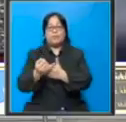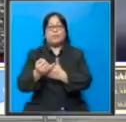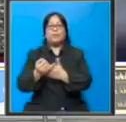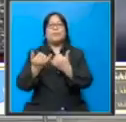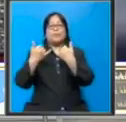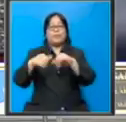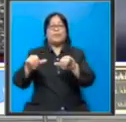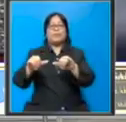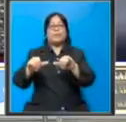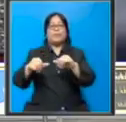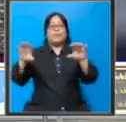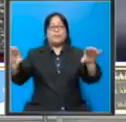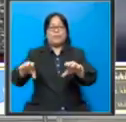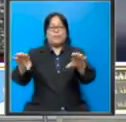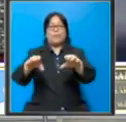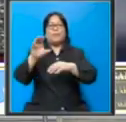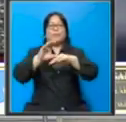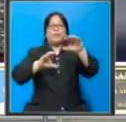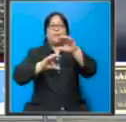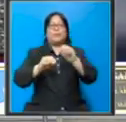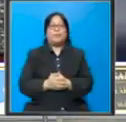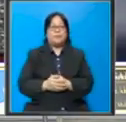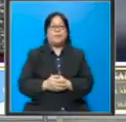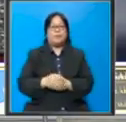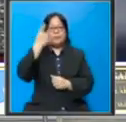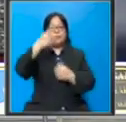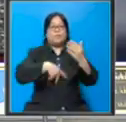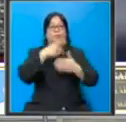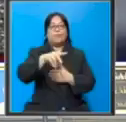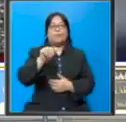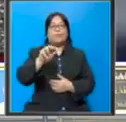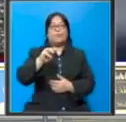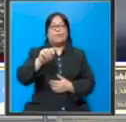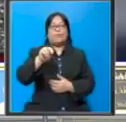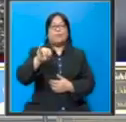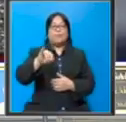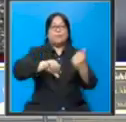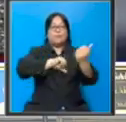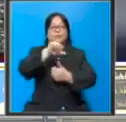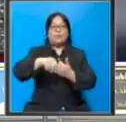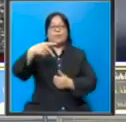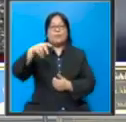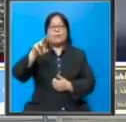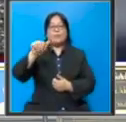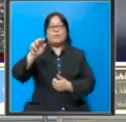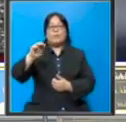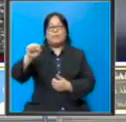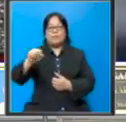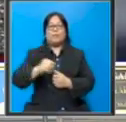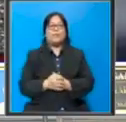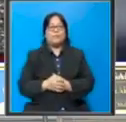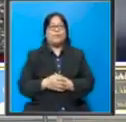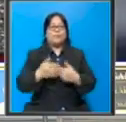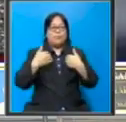sedang di peringkat pelaksanaan. Bagi program amenity sosial PAMS pula, sebanyak